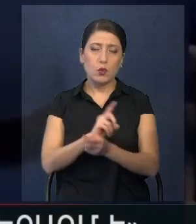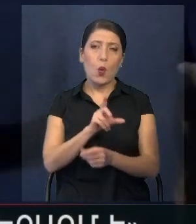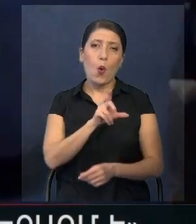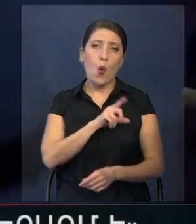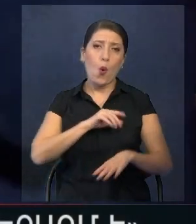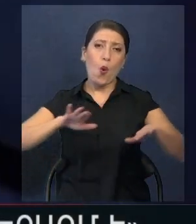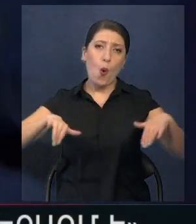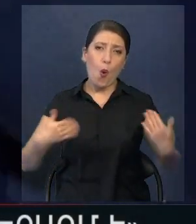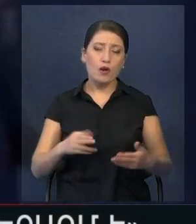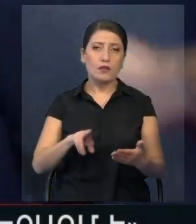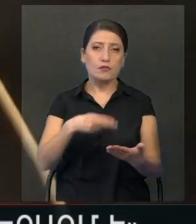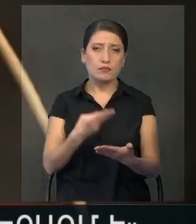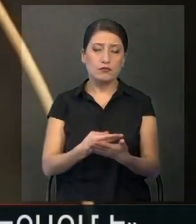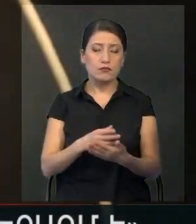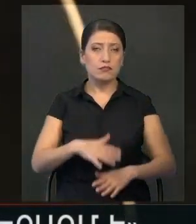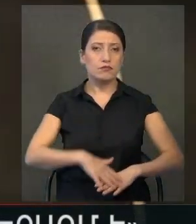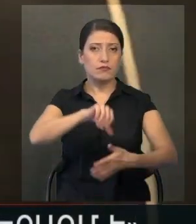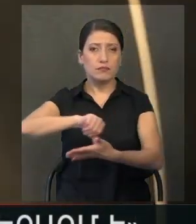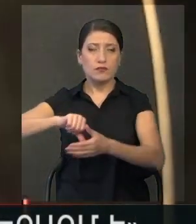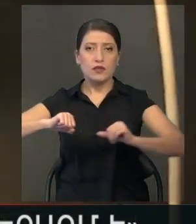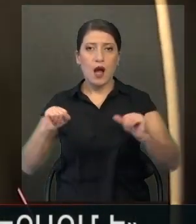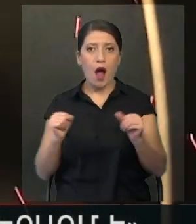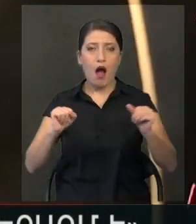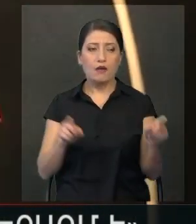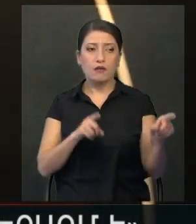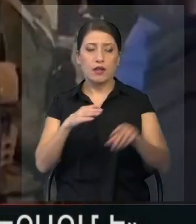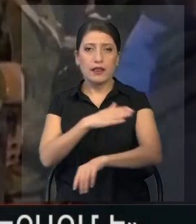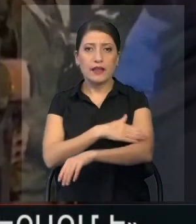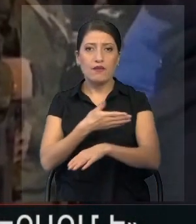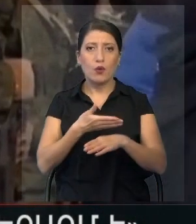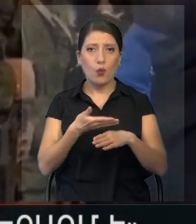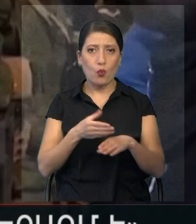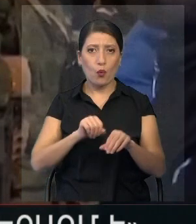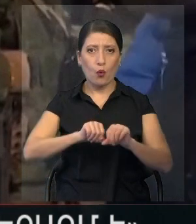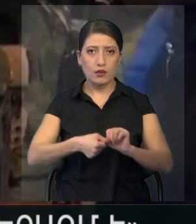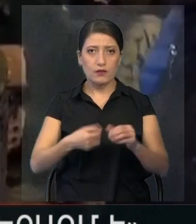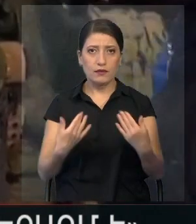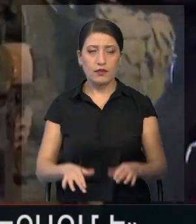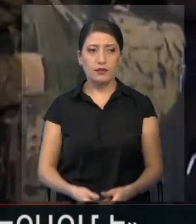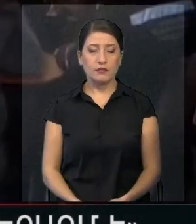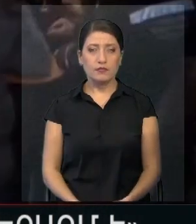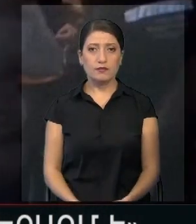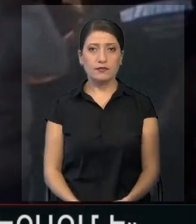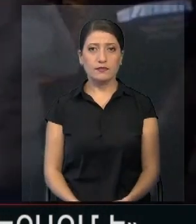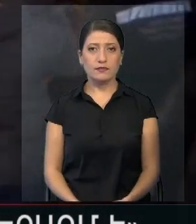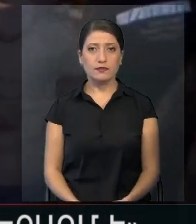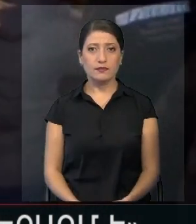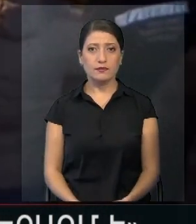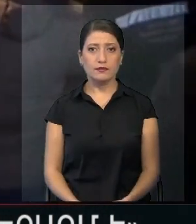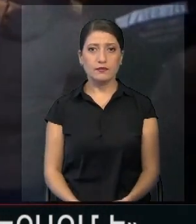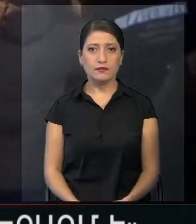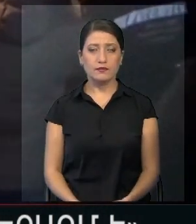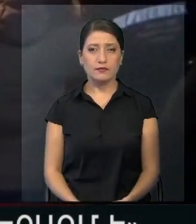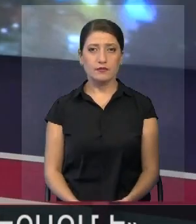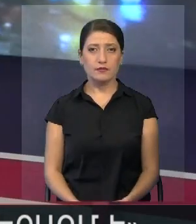Ակցիայի մասնակիցները խաղաղության խորհրդանիշին տարել են շտաբ թևի կոտրվածքով։ Աննա Հովանիսյան, Արմենիա Պրեսյան, Հայլուր.